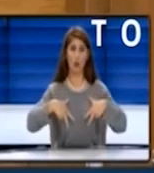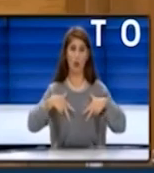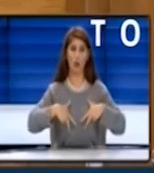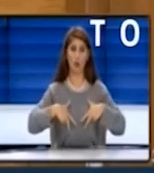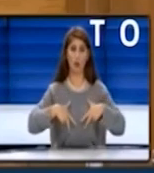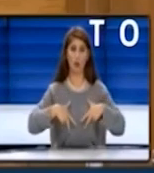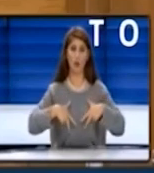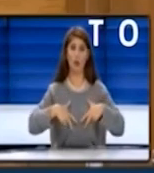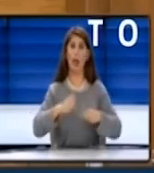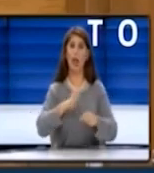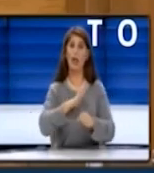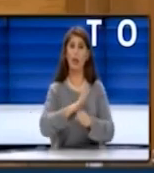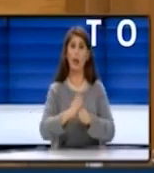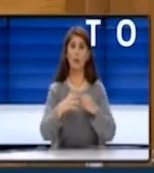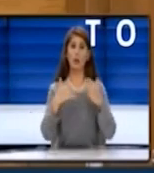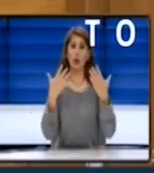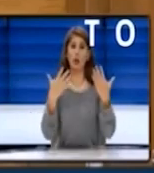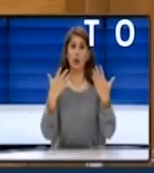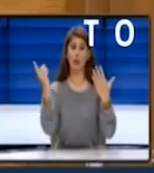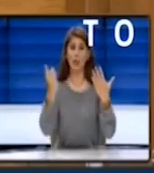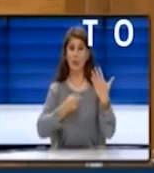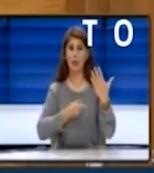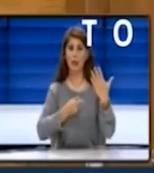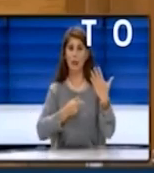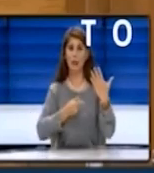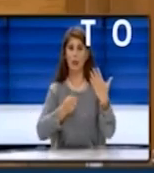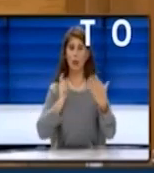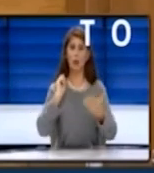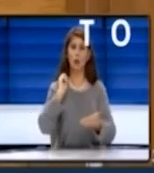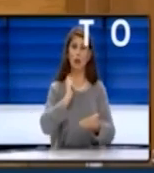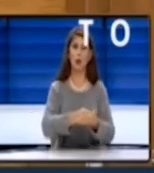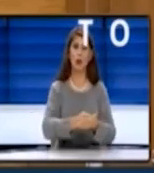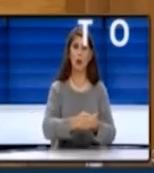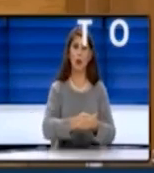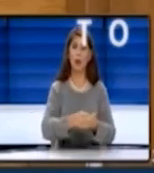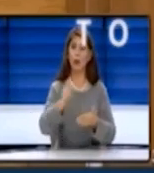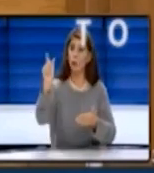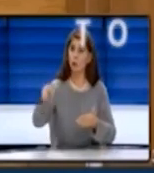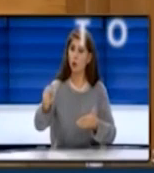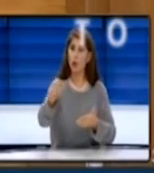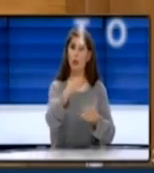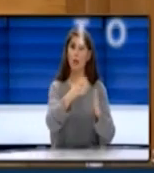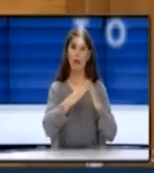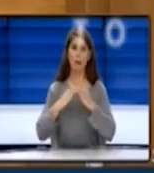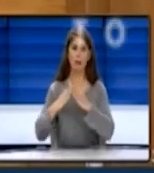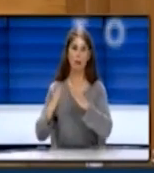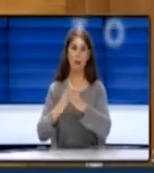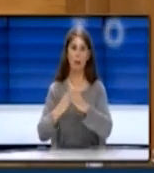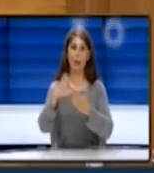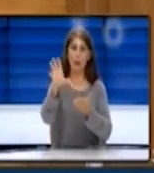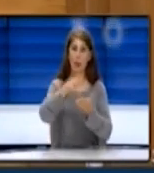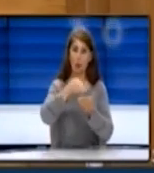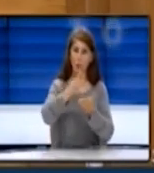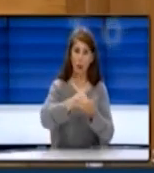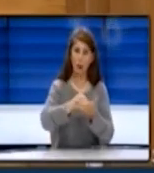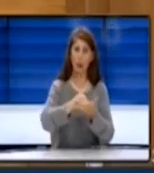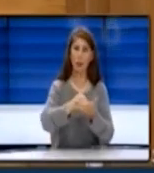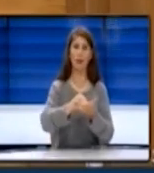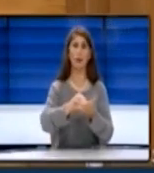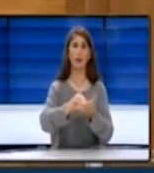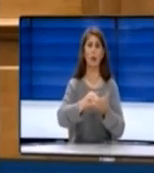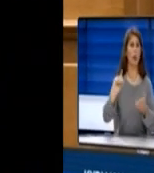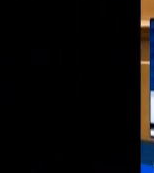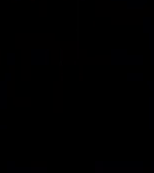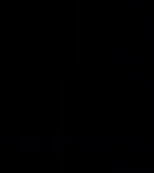πολιτεία θα καλύπτει το 10% των αγορών κάθε νοικοκυριού στα σούπερ μάρκετ και